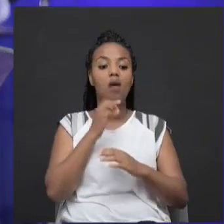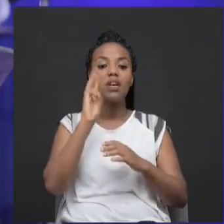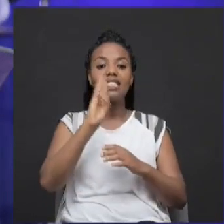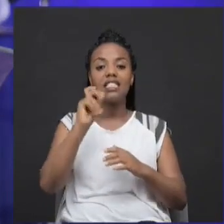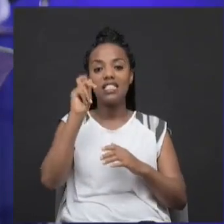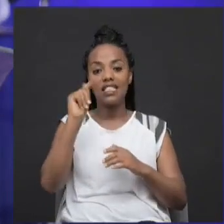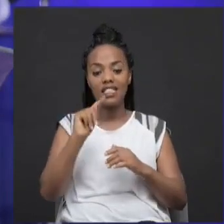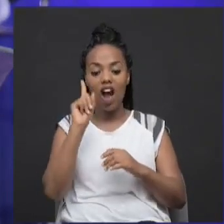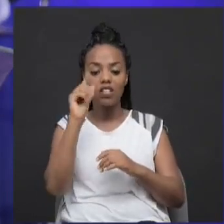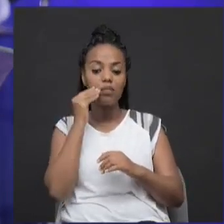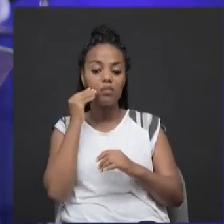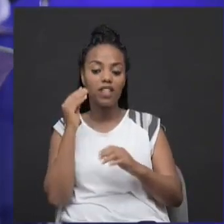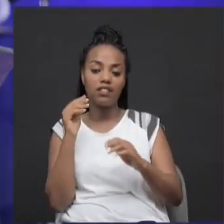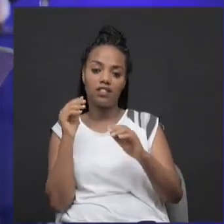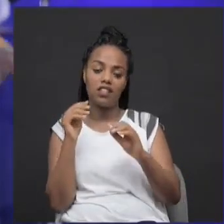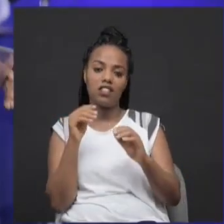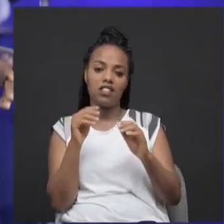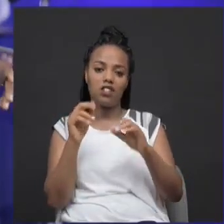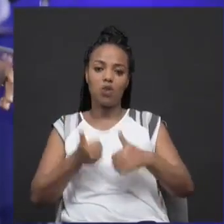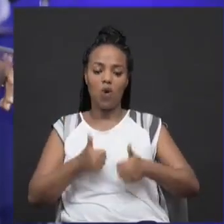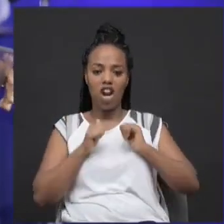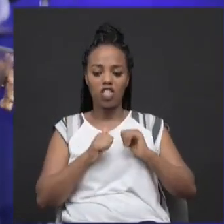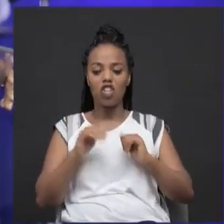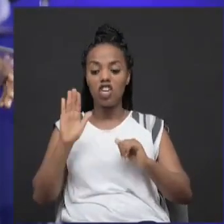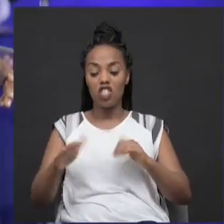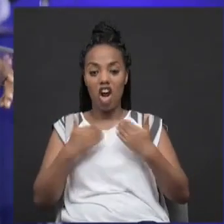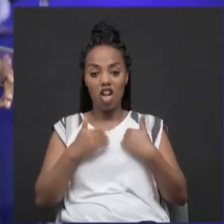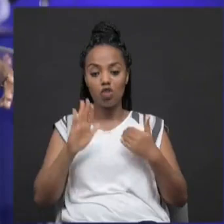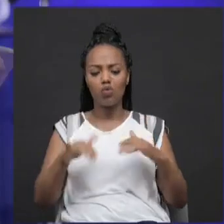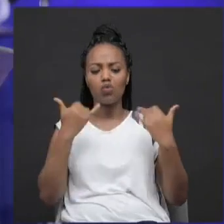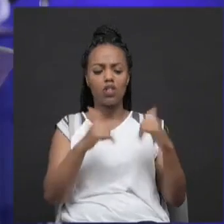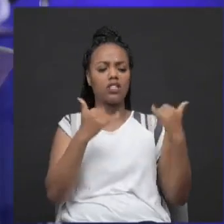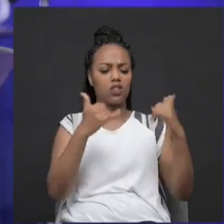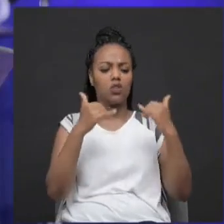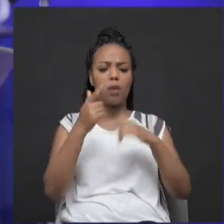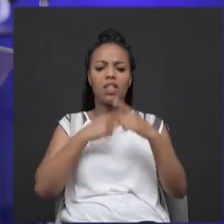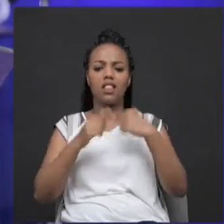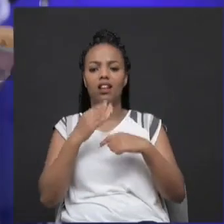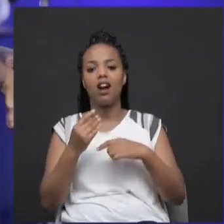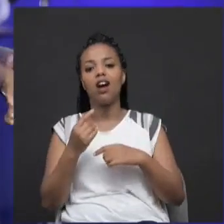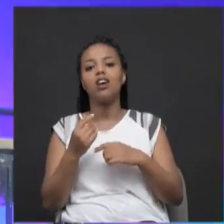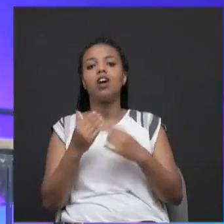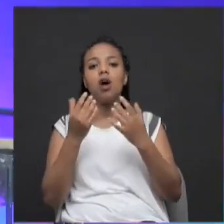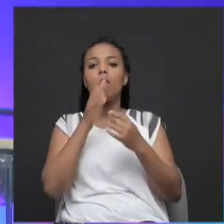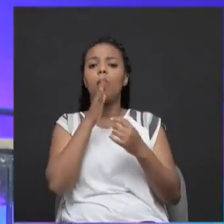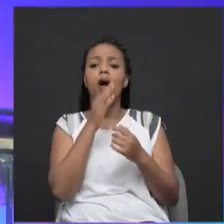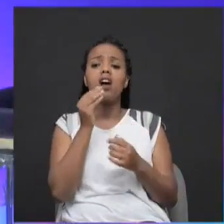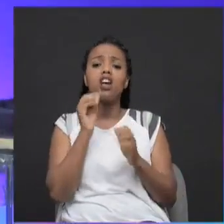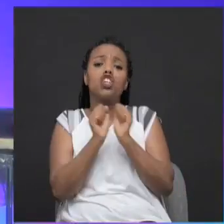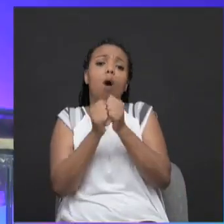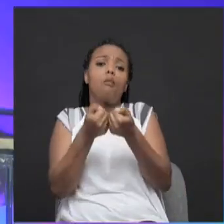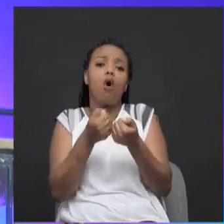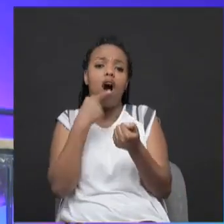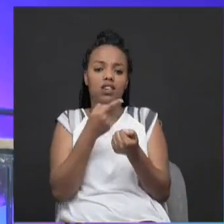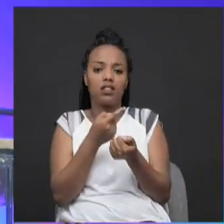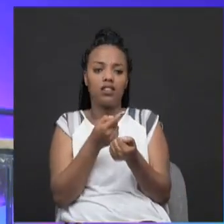ነው የምትኖረው ልጁ ተጫወተ መጣና ገባና ማዬ ዳቦ አላት ስታይ ምንም